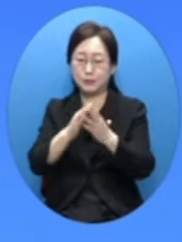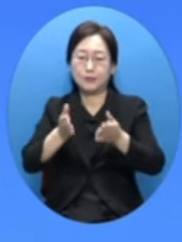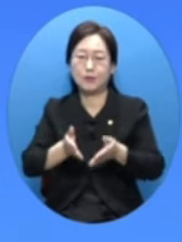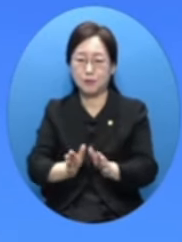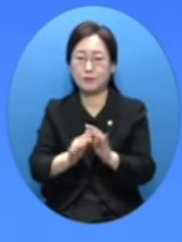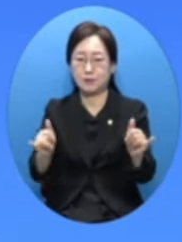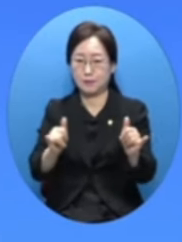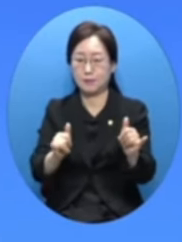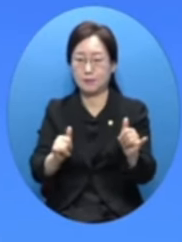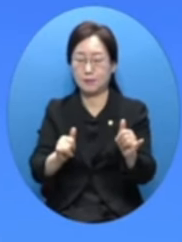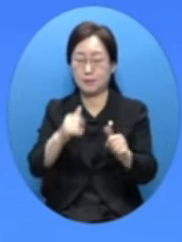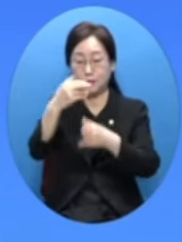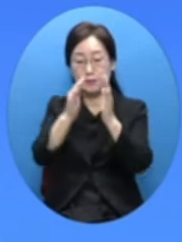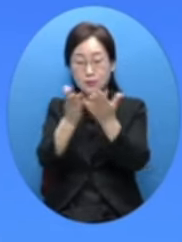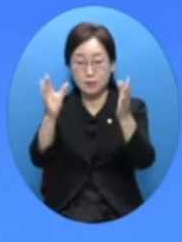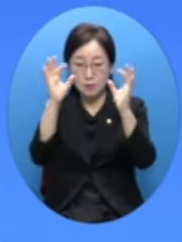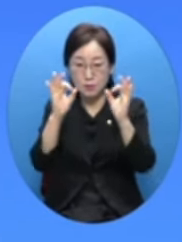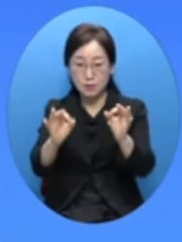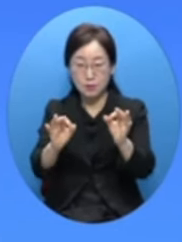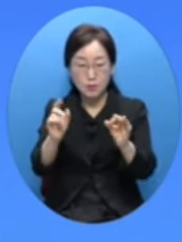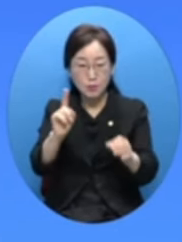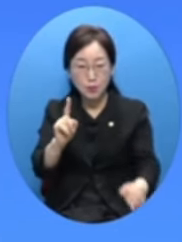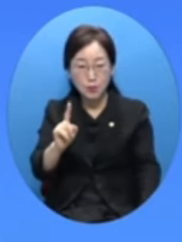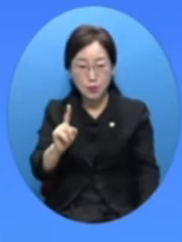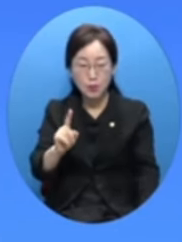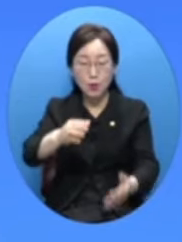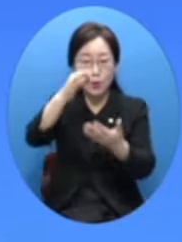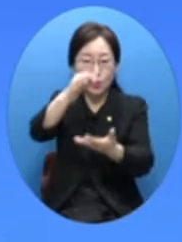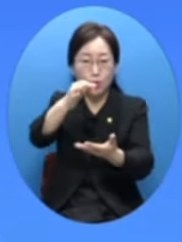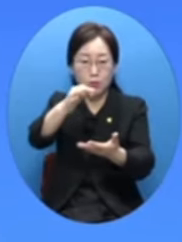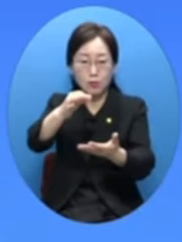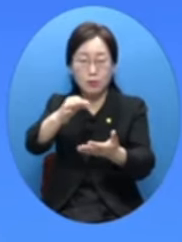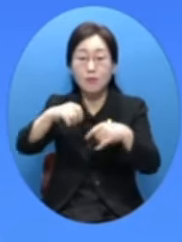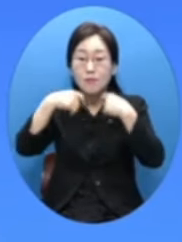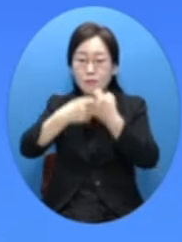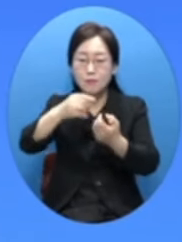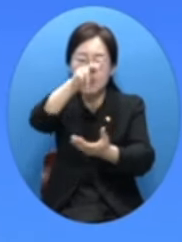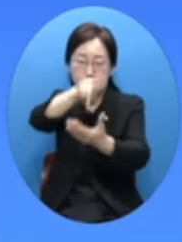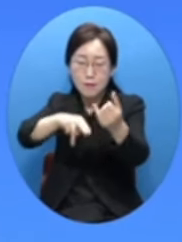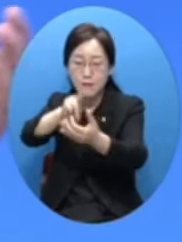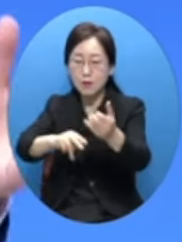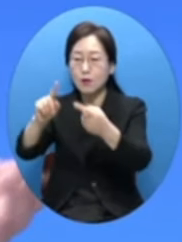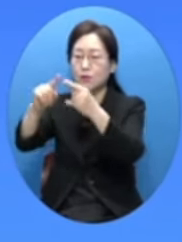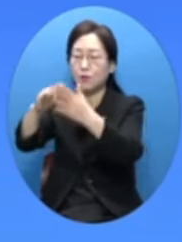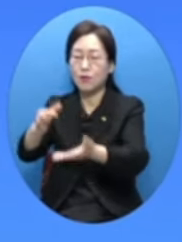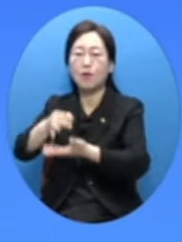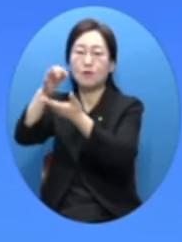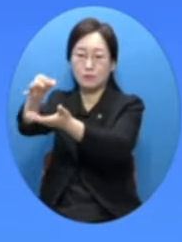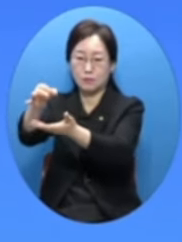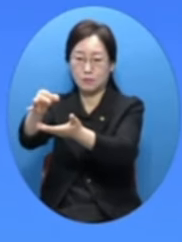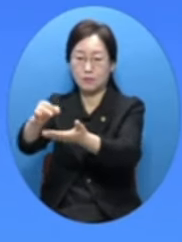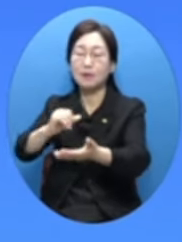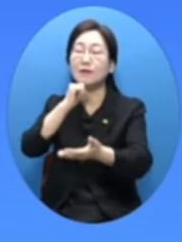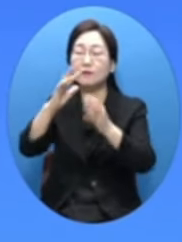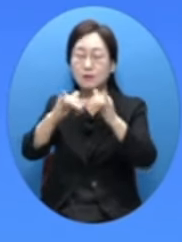보면 이 재산을 다 팔아서 교회에 헌금을 하여서 가난한 사람들을